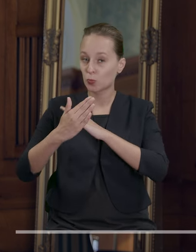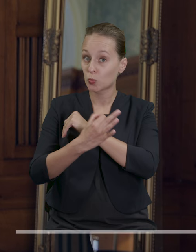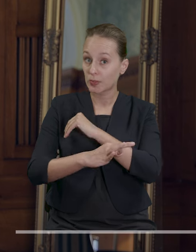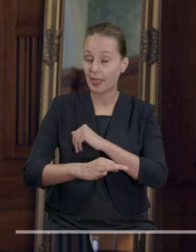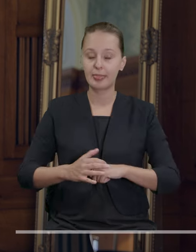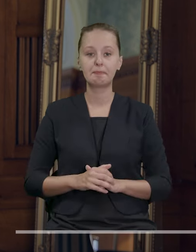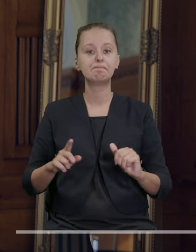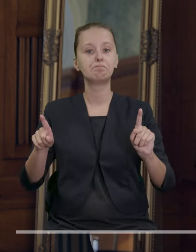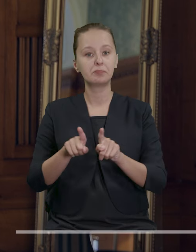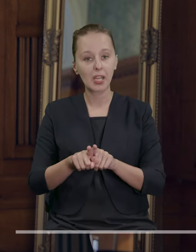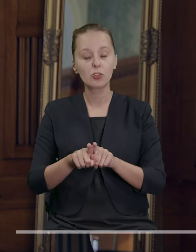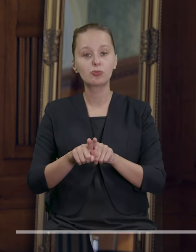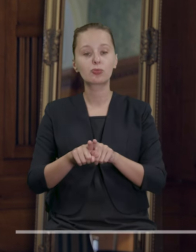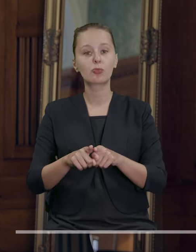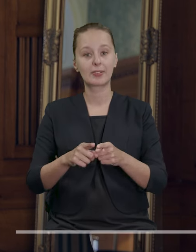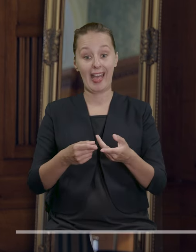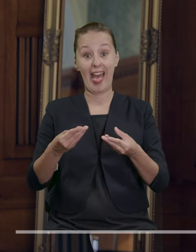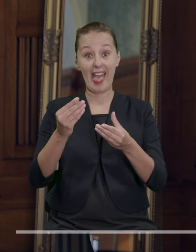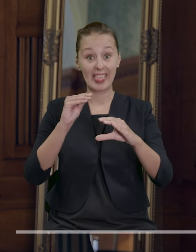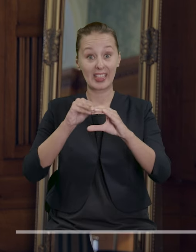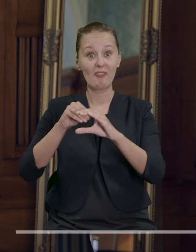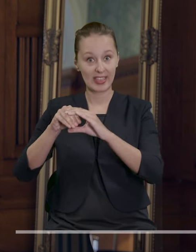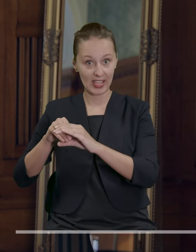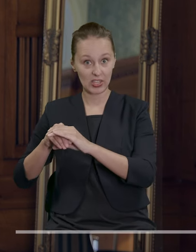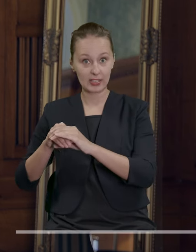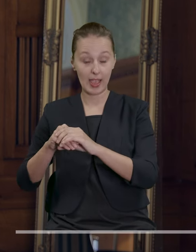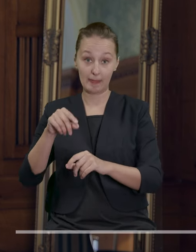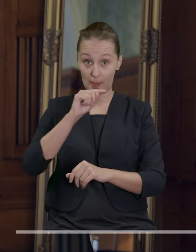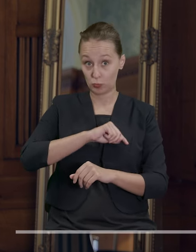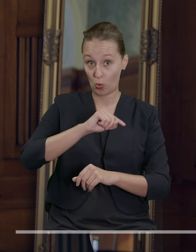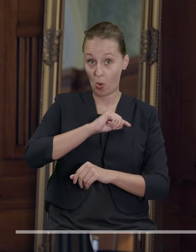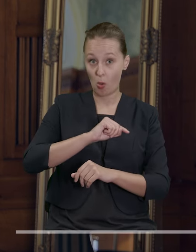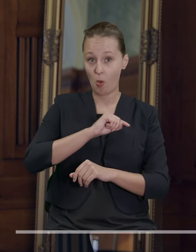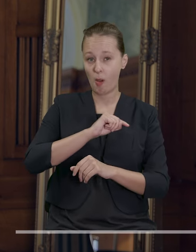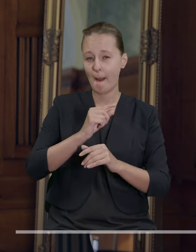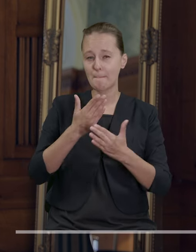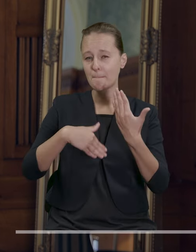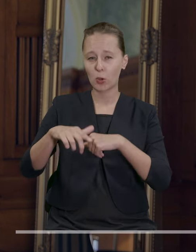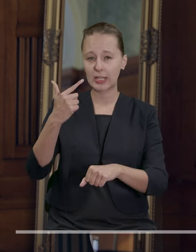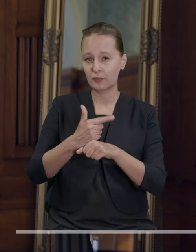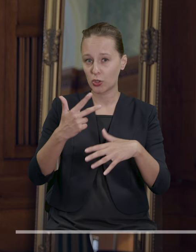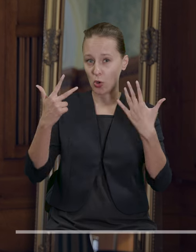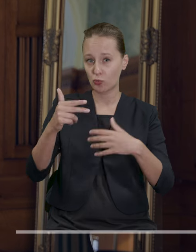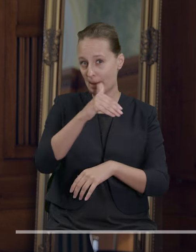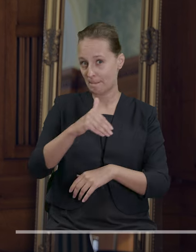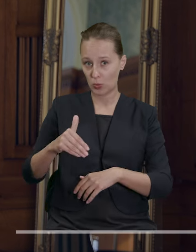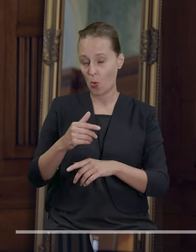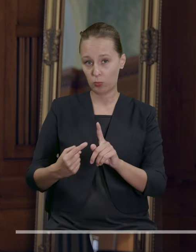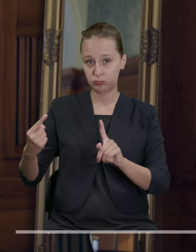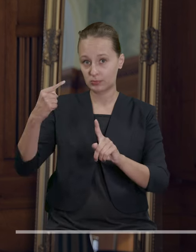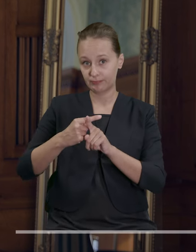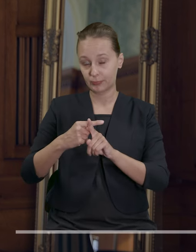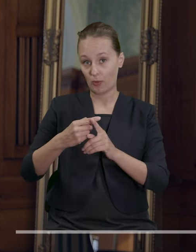akademików. Pozyskaliśmy na te inwestycje, na psychologię, ponad 28